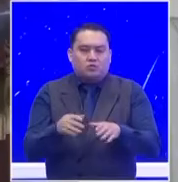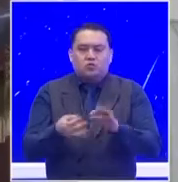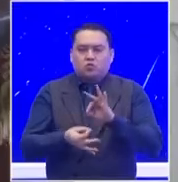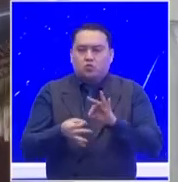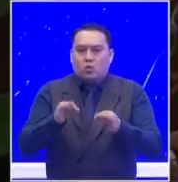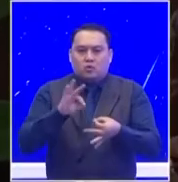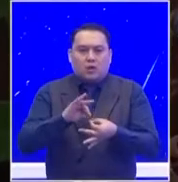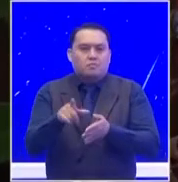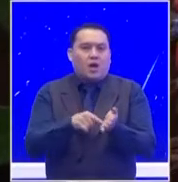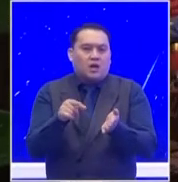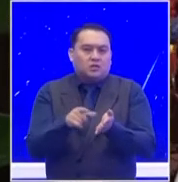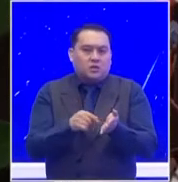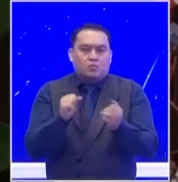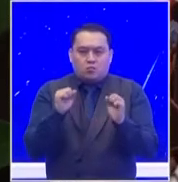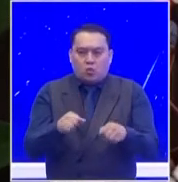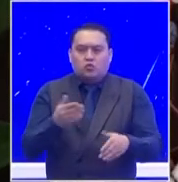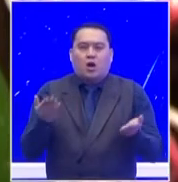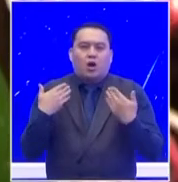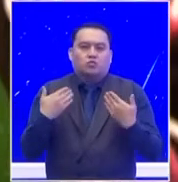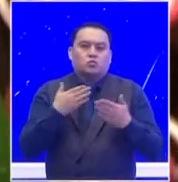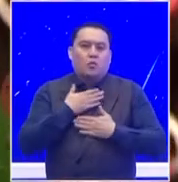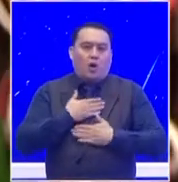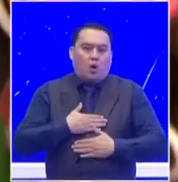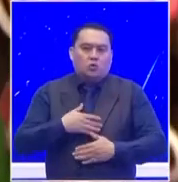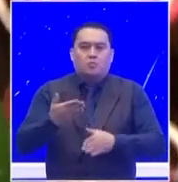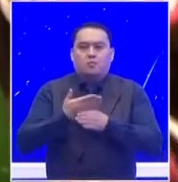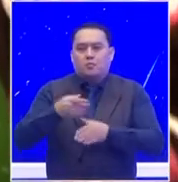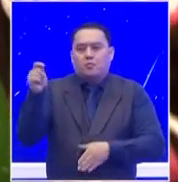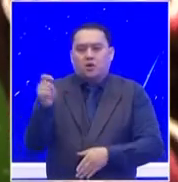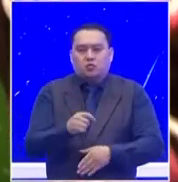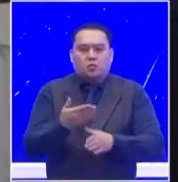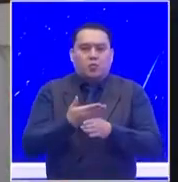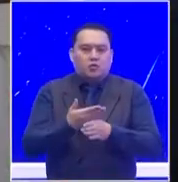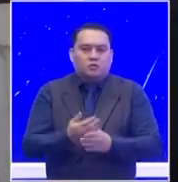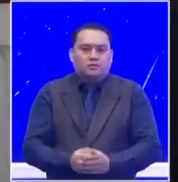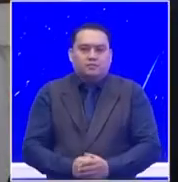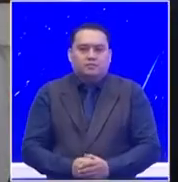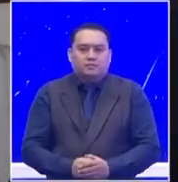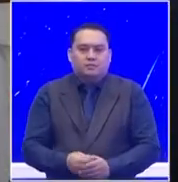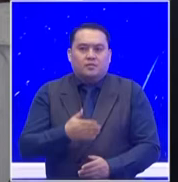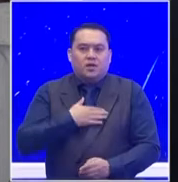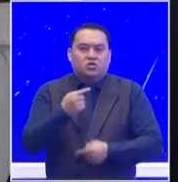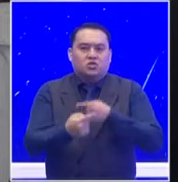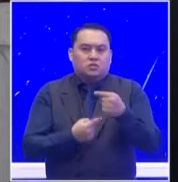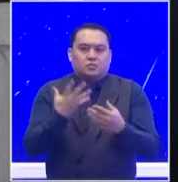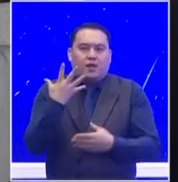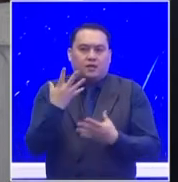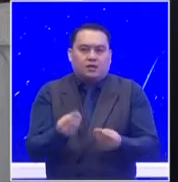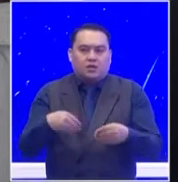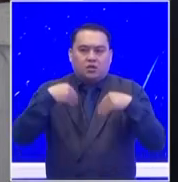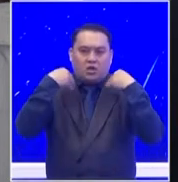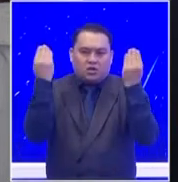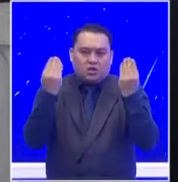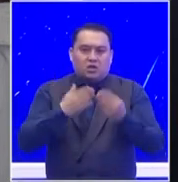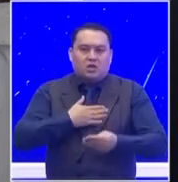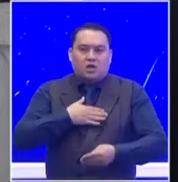Впрочем, сегодня пенсионерка может отдохнуть спокойно. К ней на помощь пришли волонтеры. Вот у меня через 5 дней день